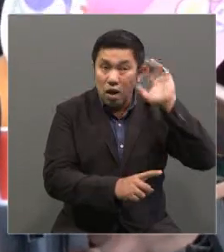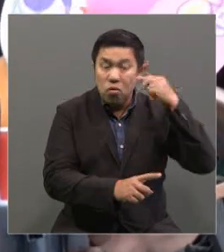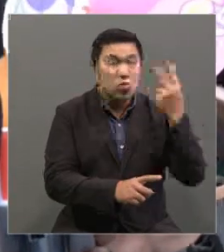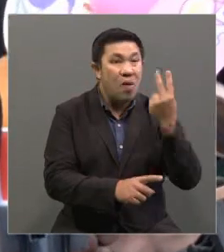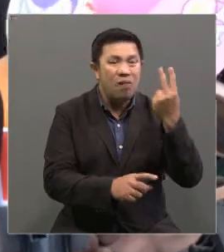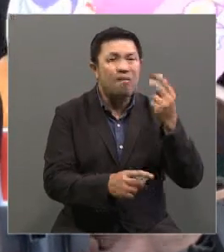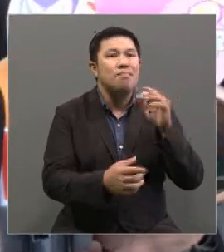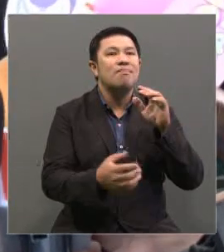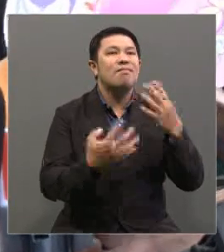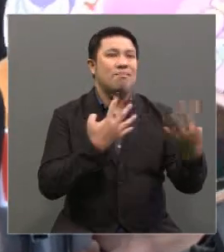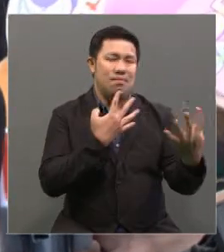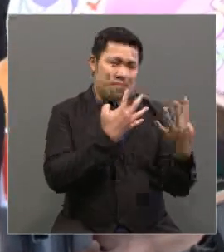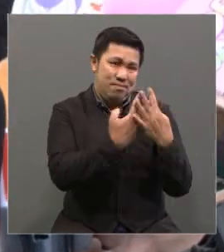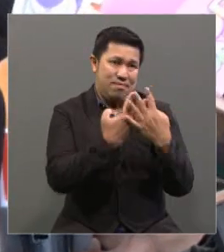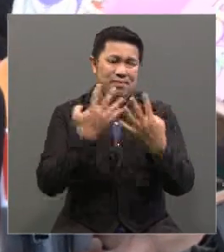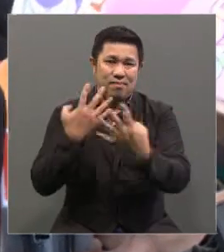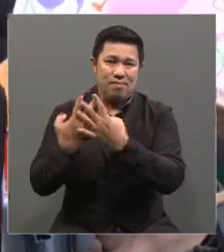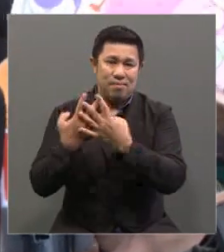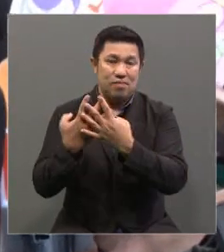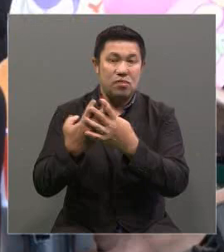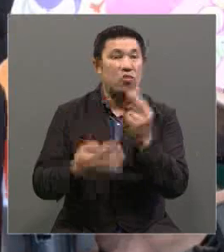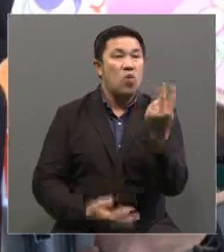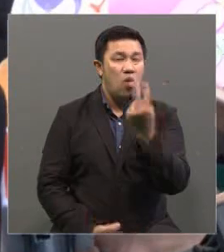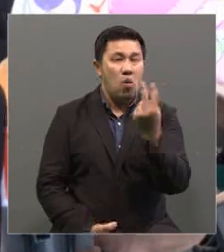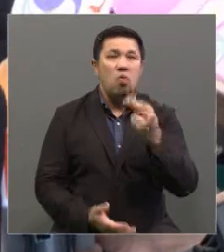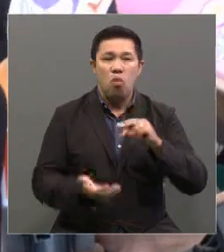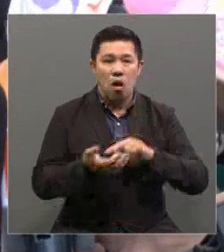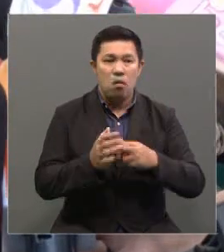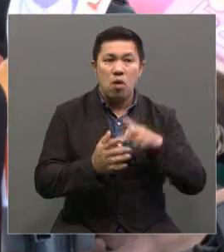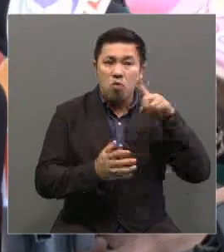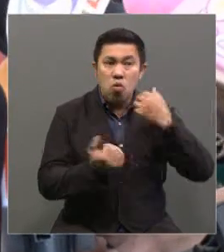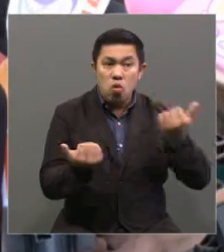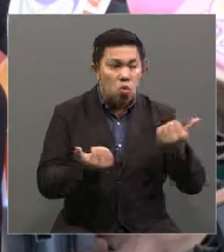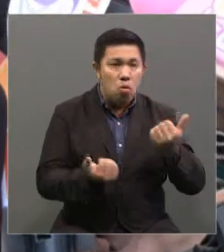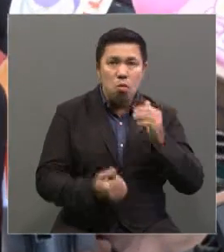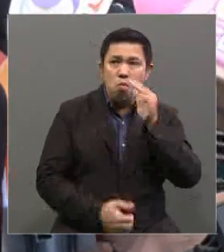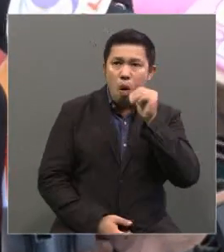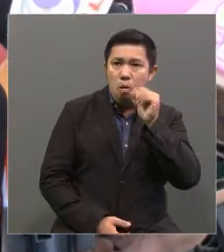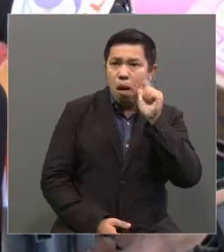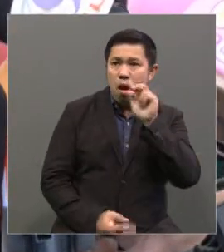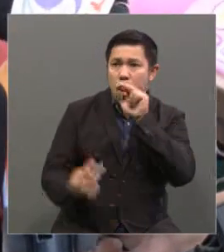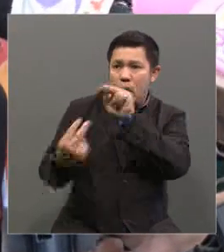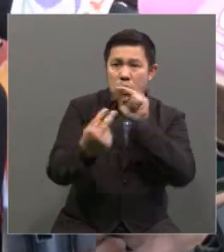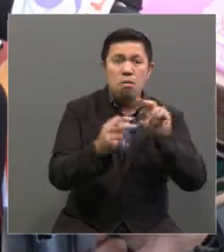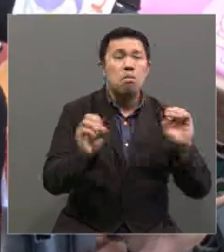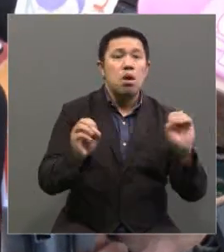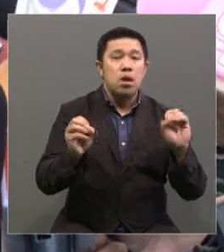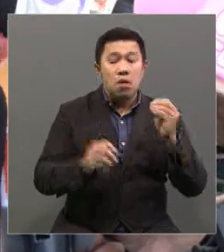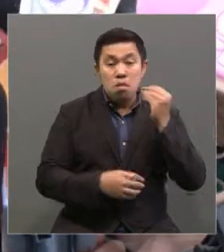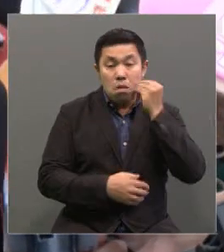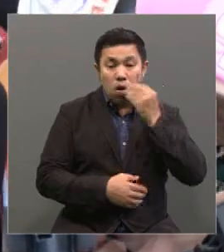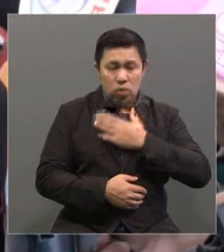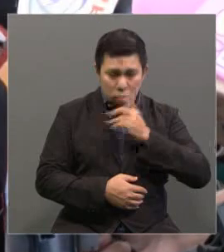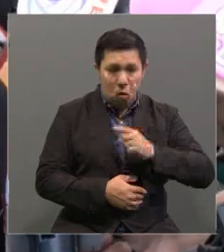ก็อยู่ถูกควบคุมตัวไว้ทั้งคู่นะฮะเท่ากับว่าลูกสาวเนี่ยก็ไม่ได้เจอทั้งพ่อทั้งแม่เลยที่บ้านเนี่ย